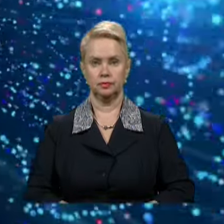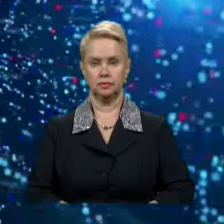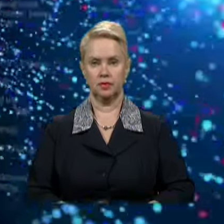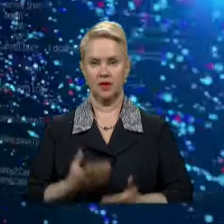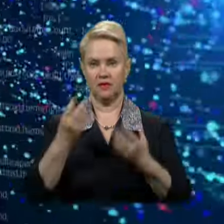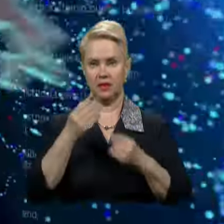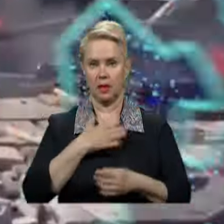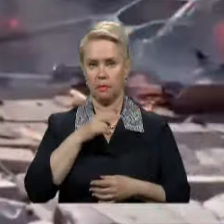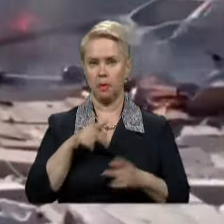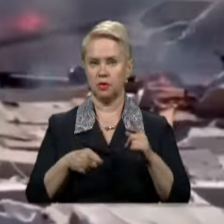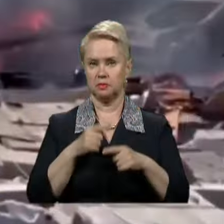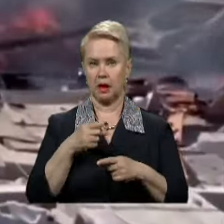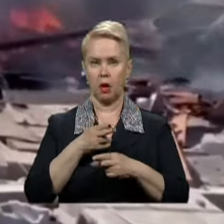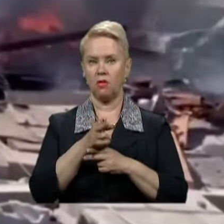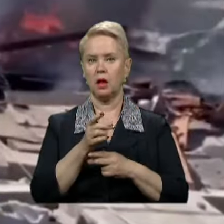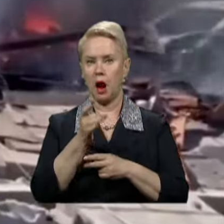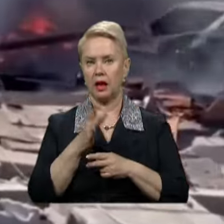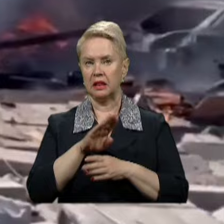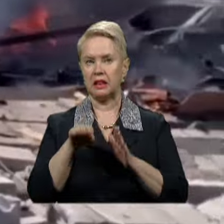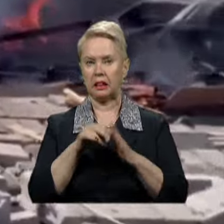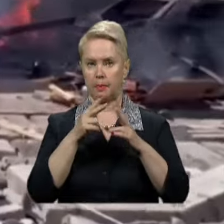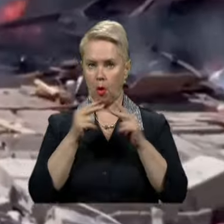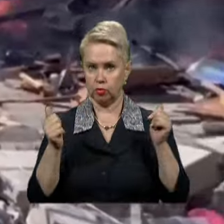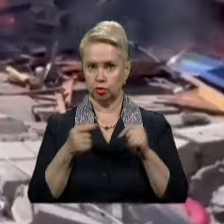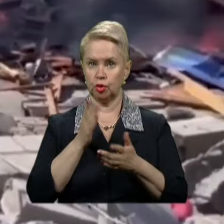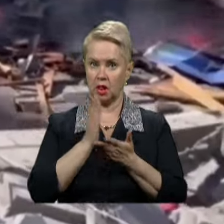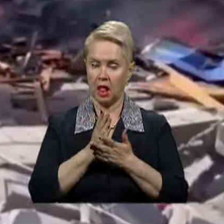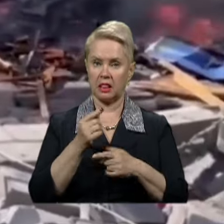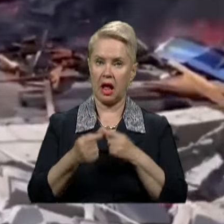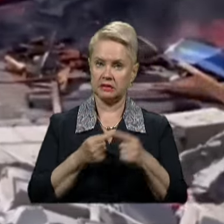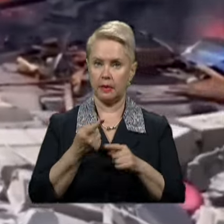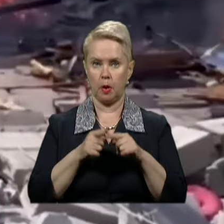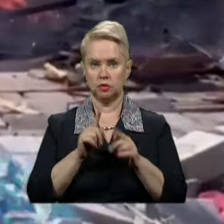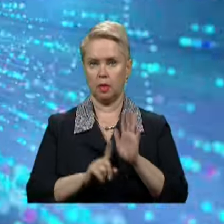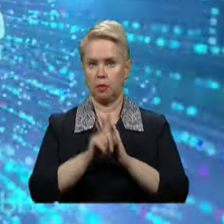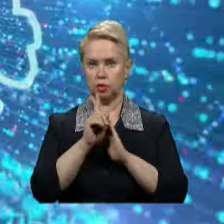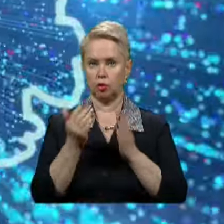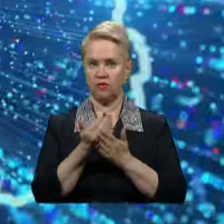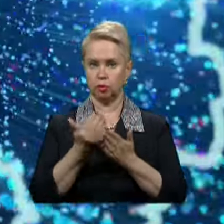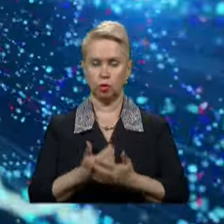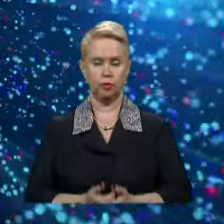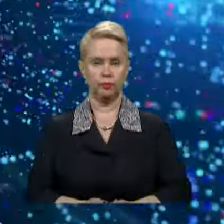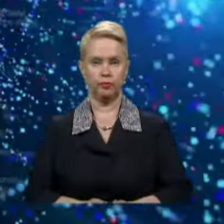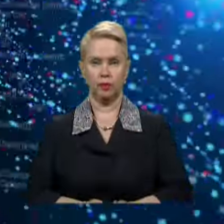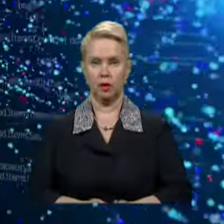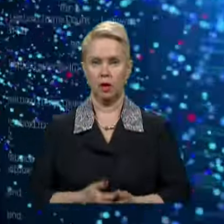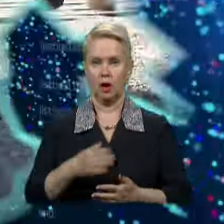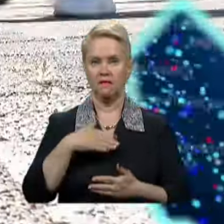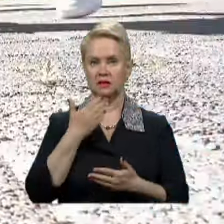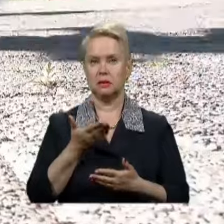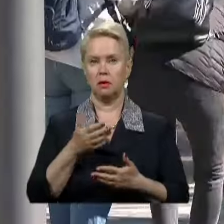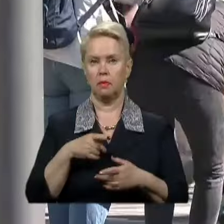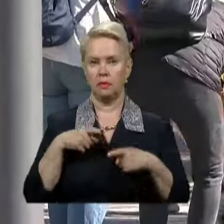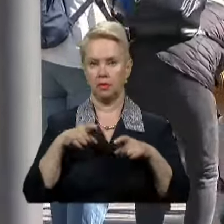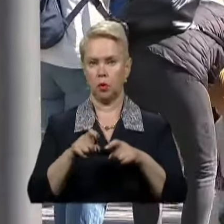В день наша ППО збила керовану ракету над Дніпропетровщиною. Чи є наслідки? Про це на початку випуску. Висловили підтримку